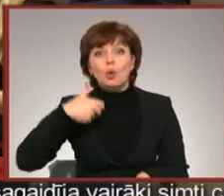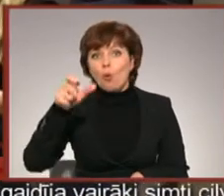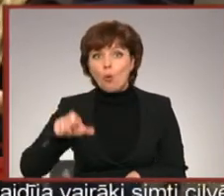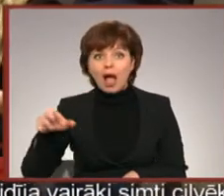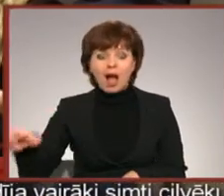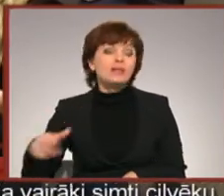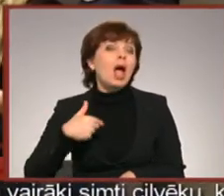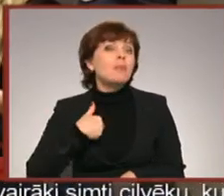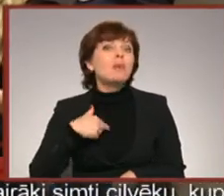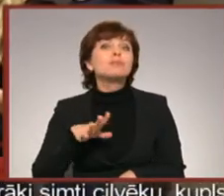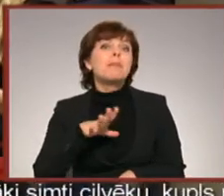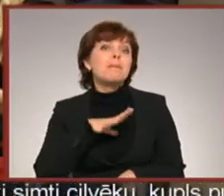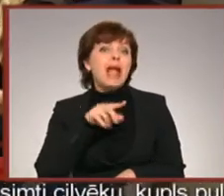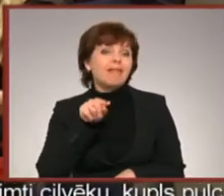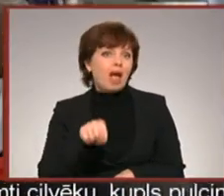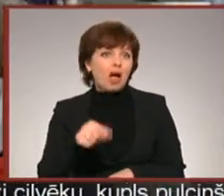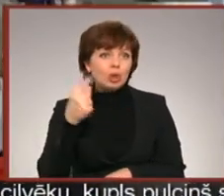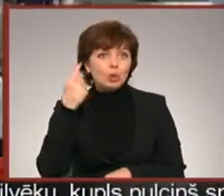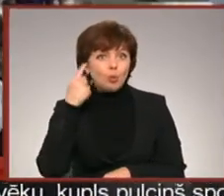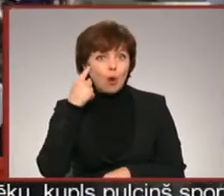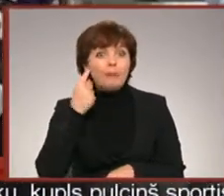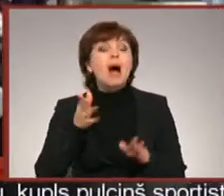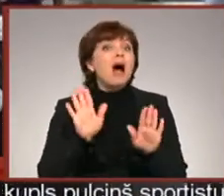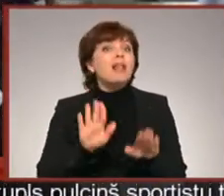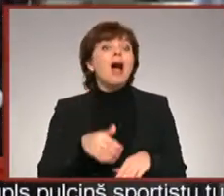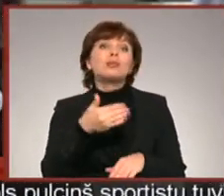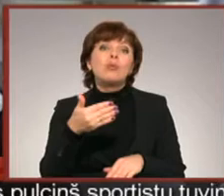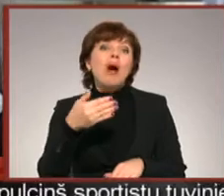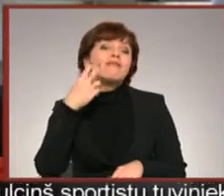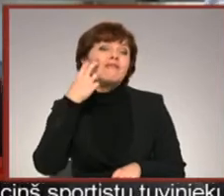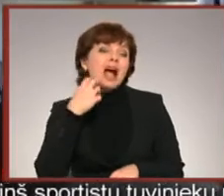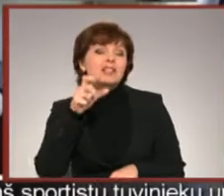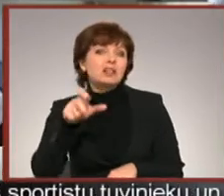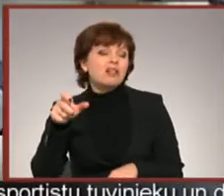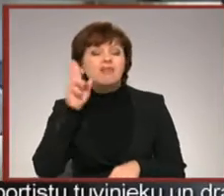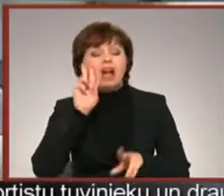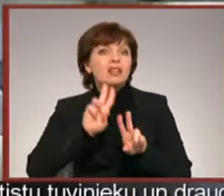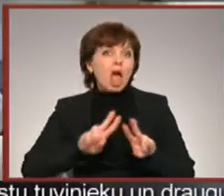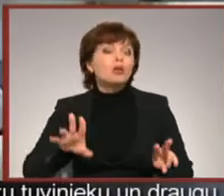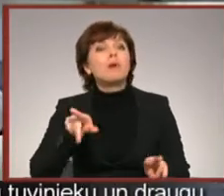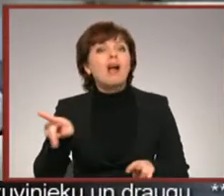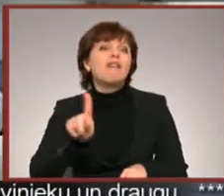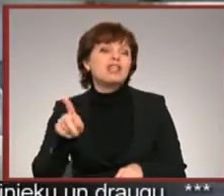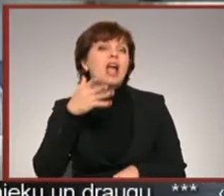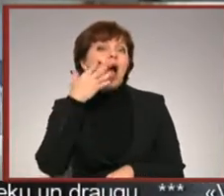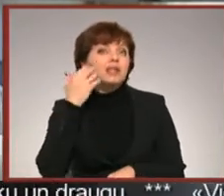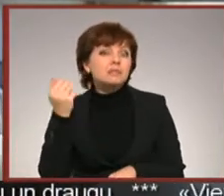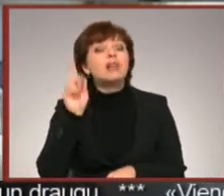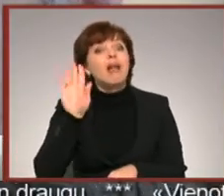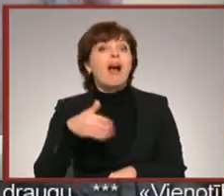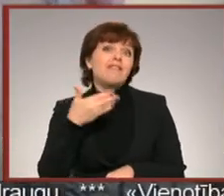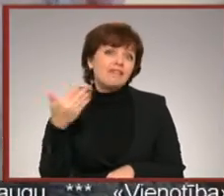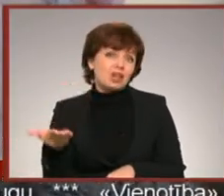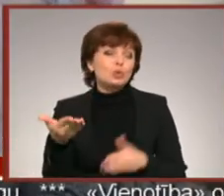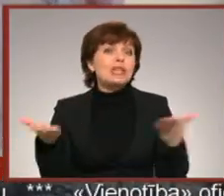kā bija tāda doma, lai tie vecie cilvēki nu, nedomā, ka viņi ir aizmirsti, lai viņus